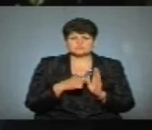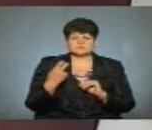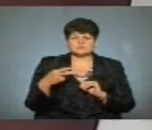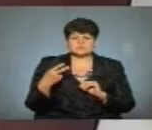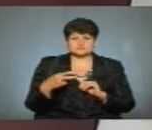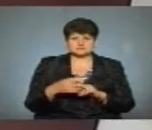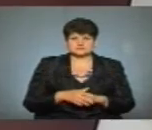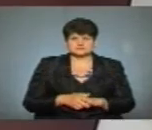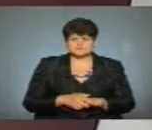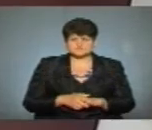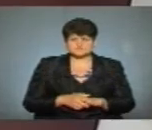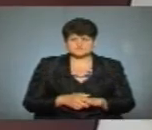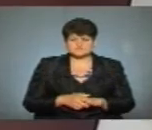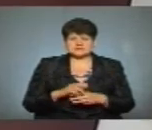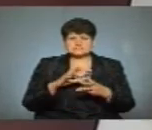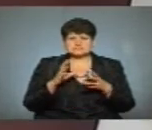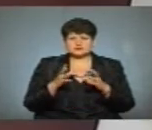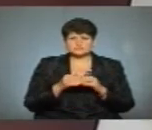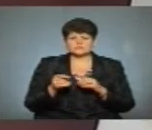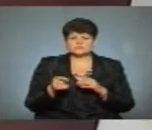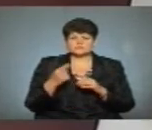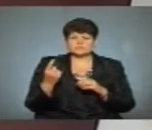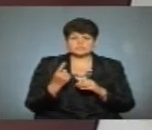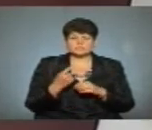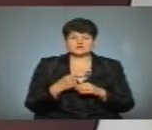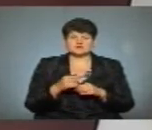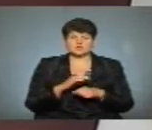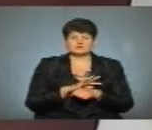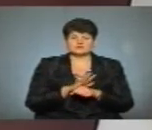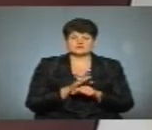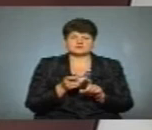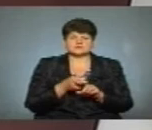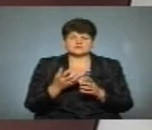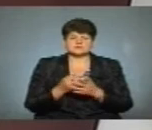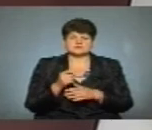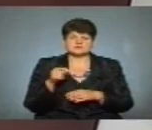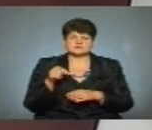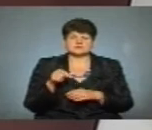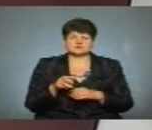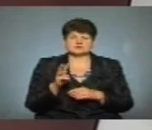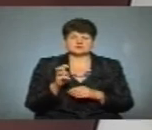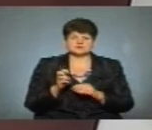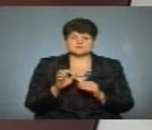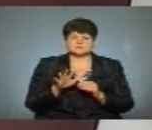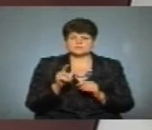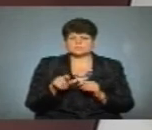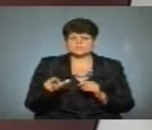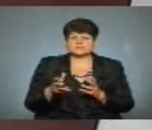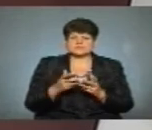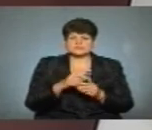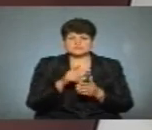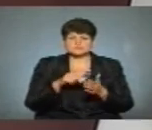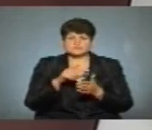20. Загалом на Тернопільщині коронавірусну інфекцію виявили у 1305 осіб. Кількість підозр